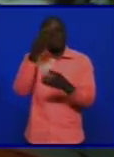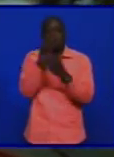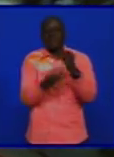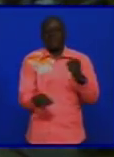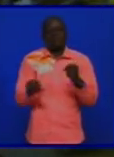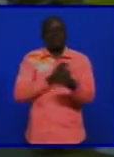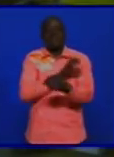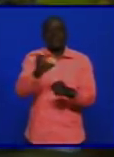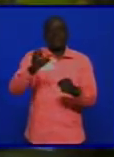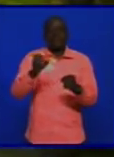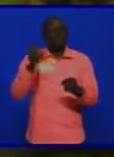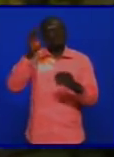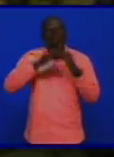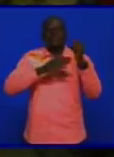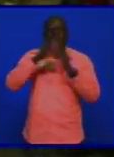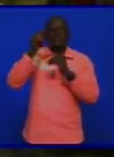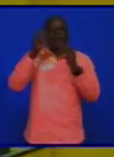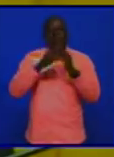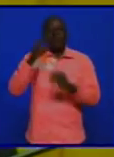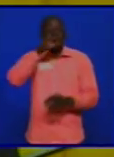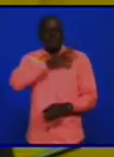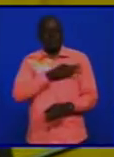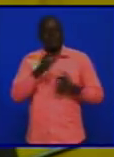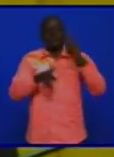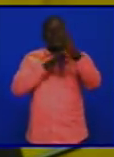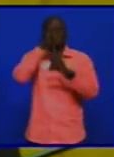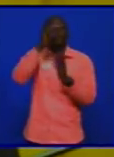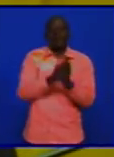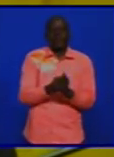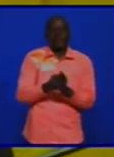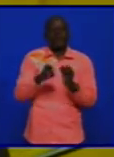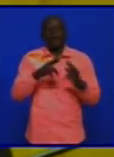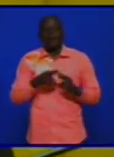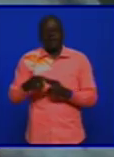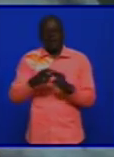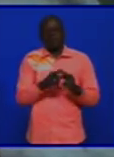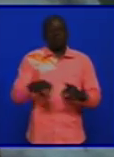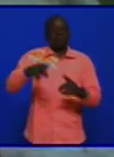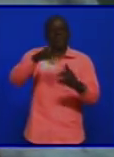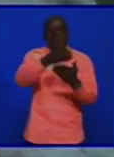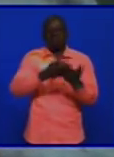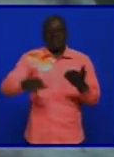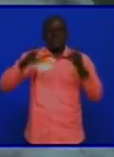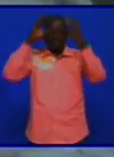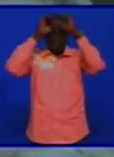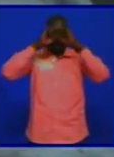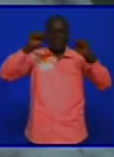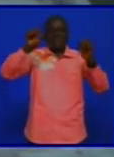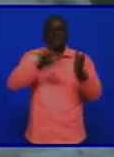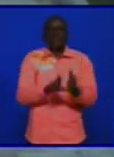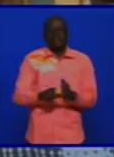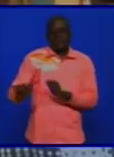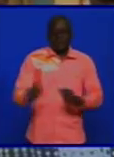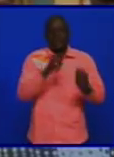renforcement des infrastructures au profit des populations, l'Alliance des partis de la majorité présidentielle s'est réjouie de l'action